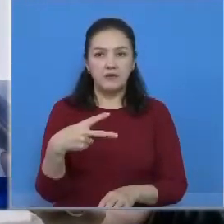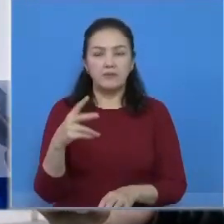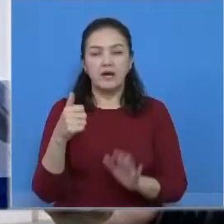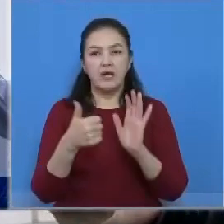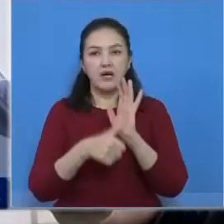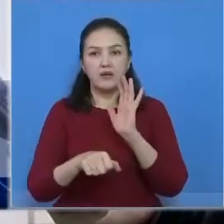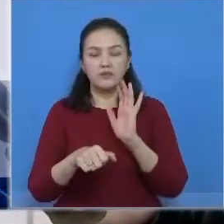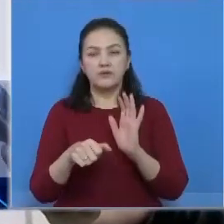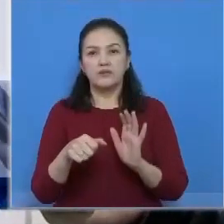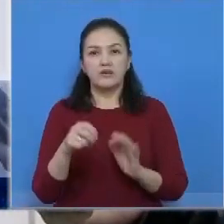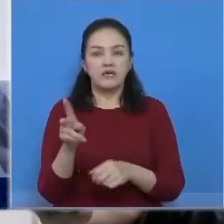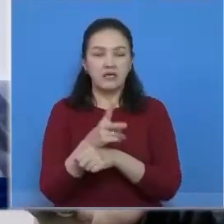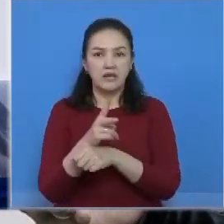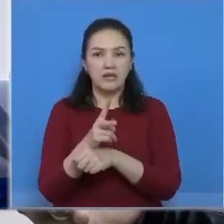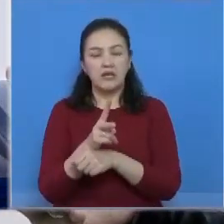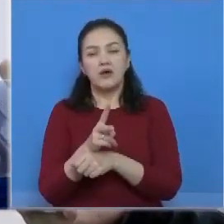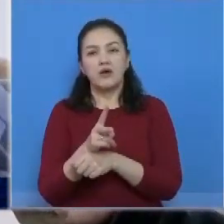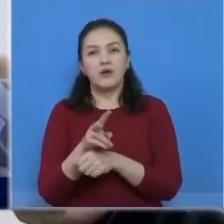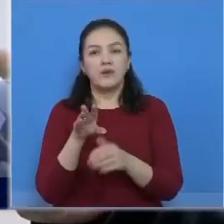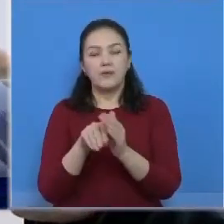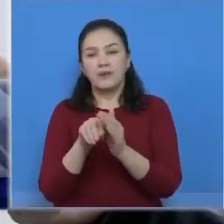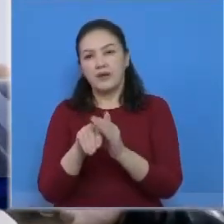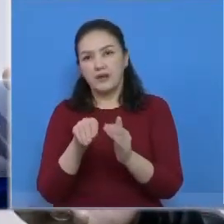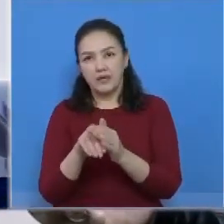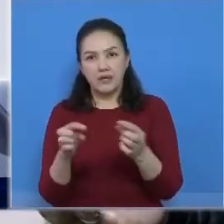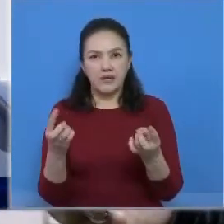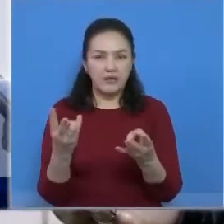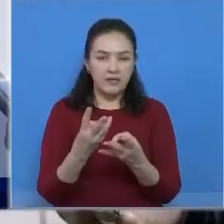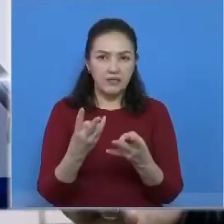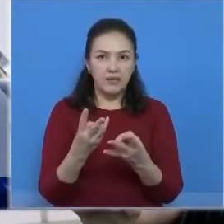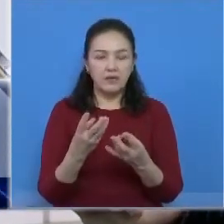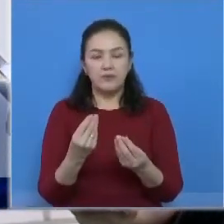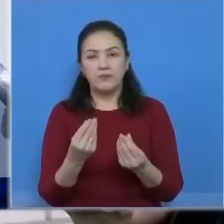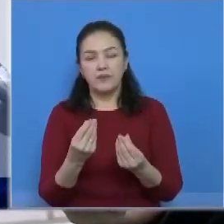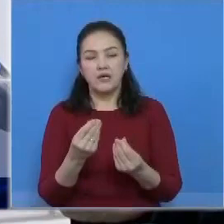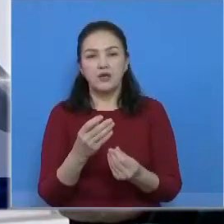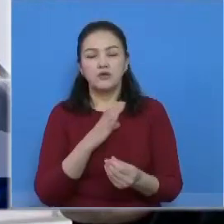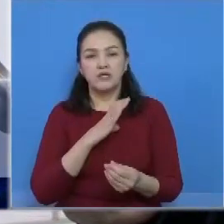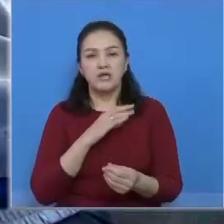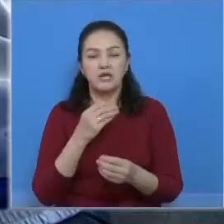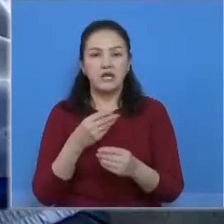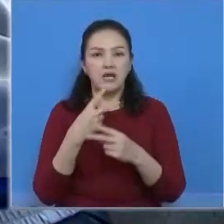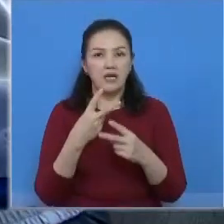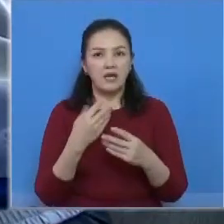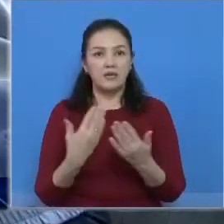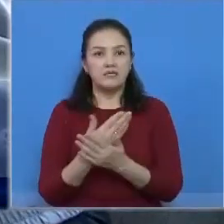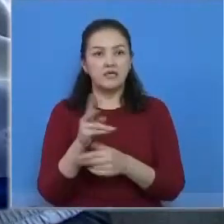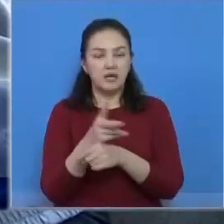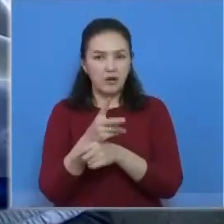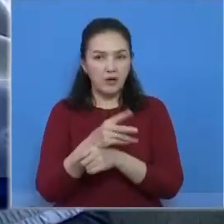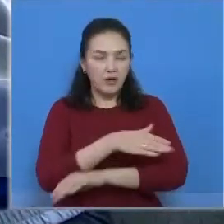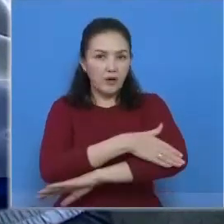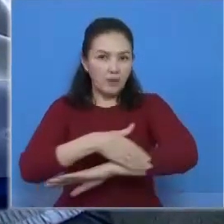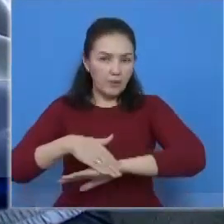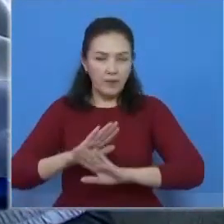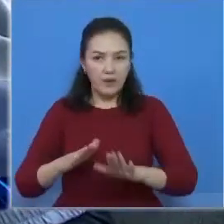2600 камера, бейне камера қондыруға бюджеттен қаражат қарастырылған. Жаңа камералар көше бойына